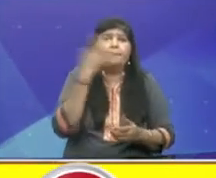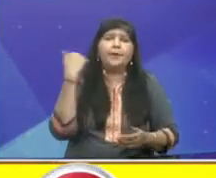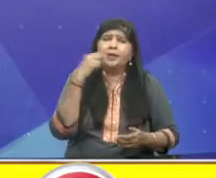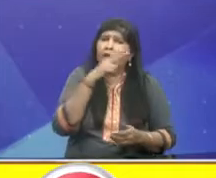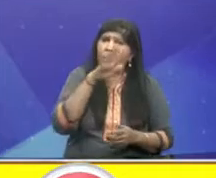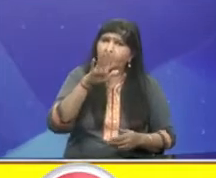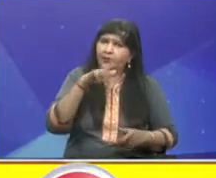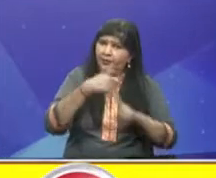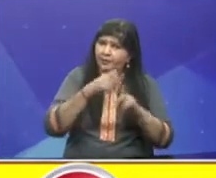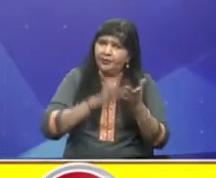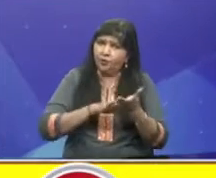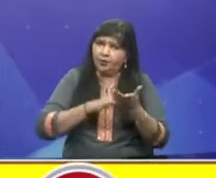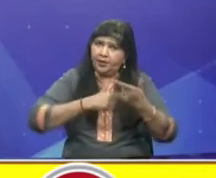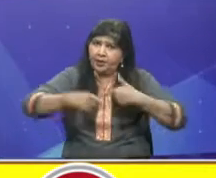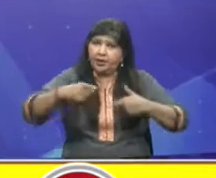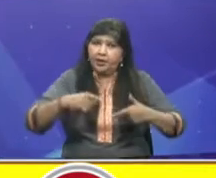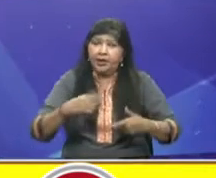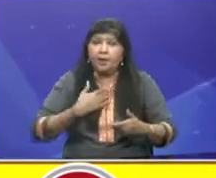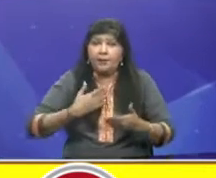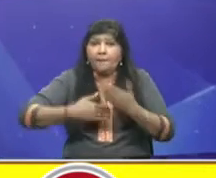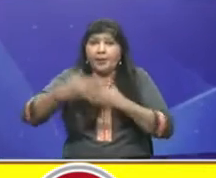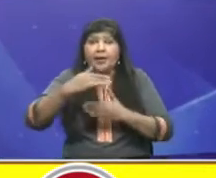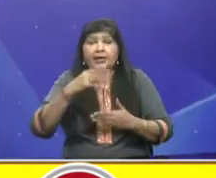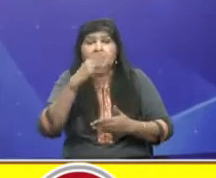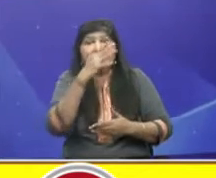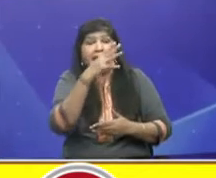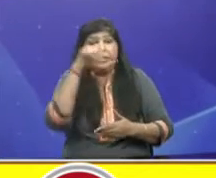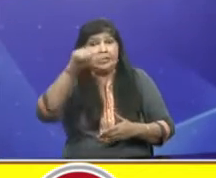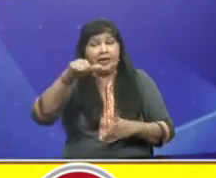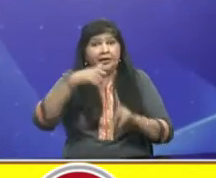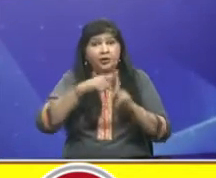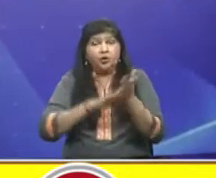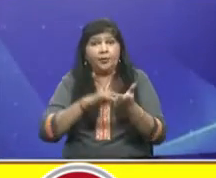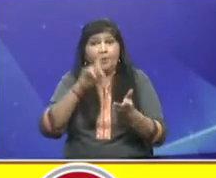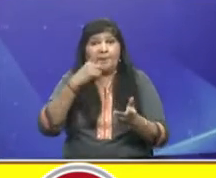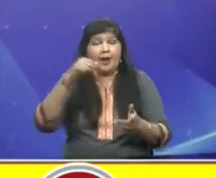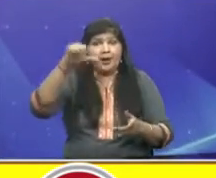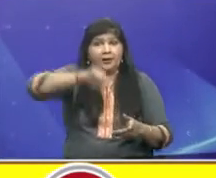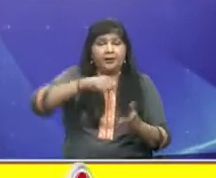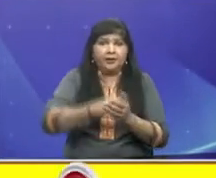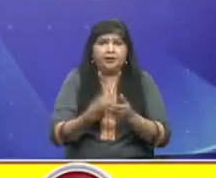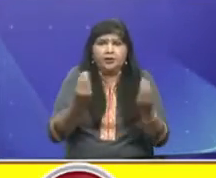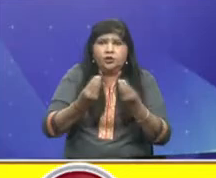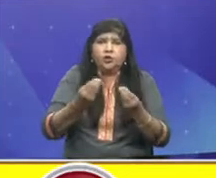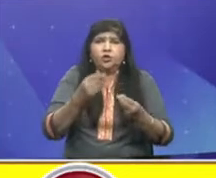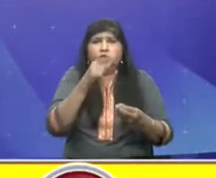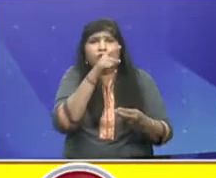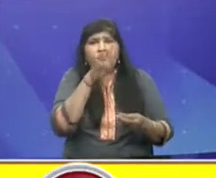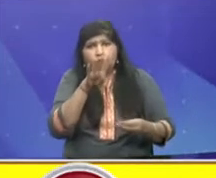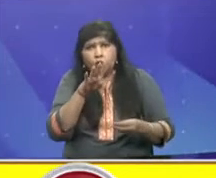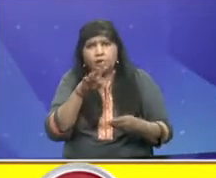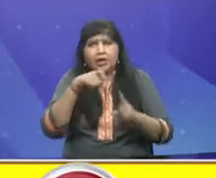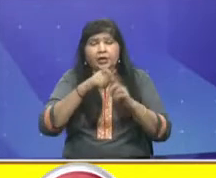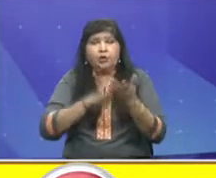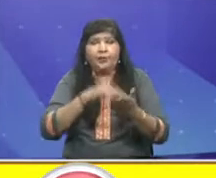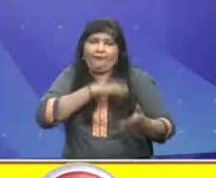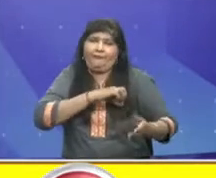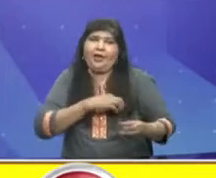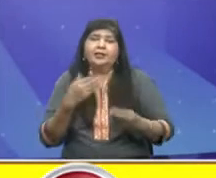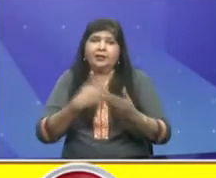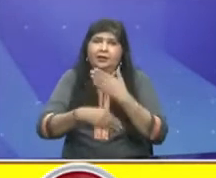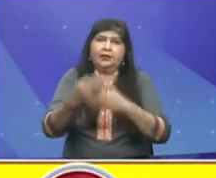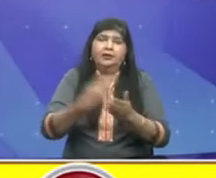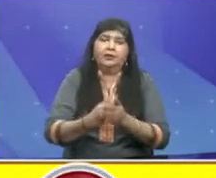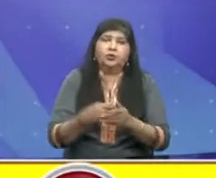25 किलोमीटर पर लीटर, वो हम लोगों ने बढ़ा दिया 39 किलोमीटर पर लीटर। तो करीब करीब 14 किलोमीटर का फायदा हुआ,